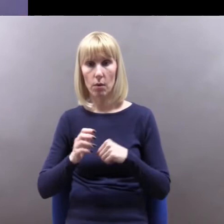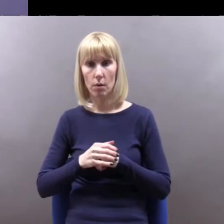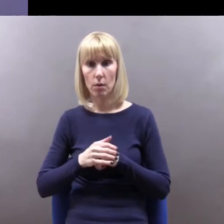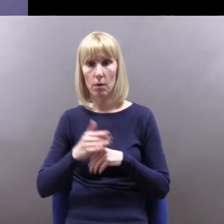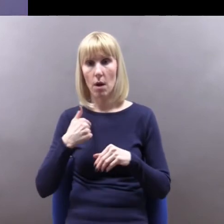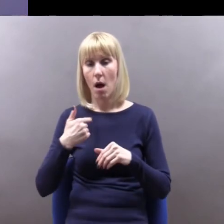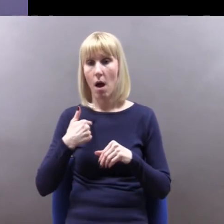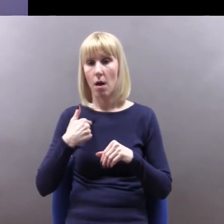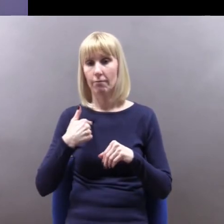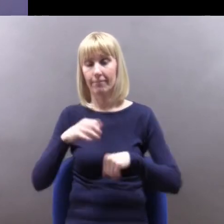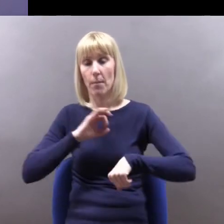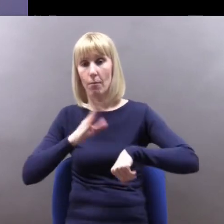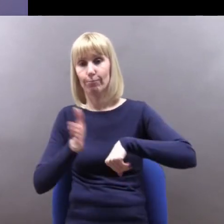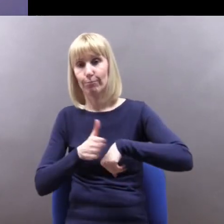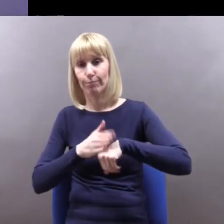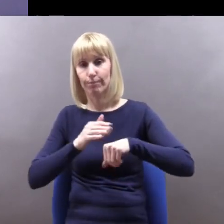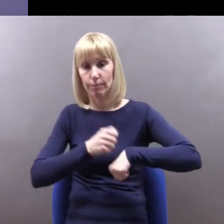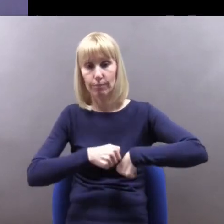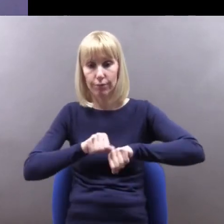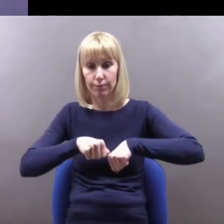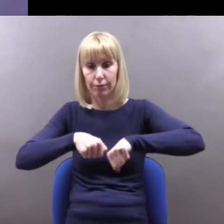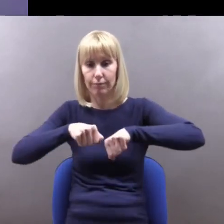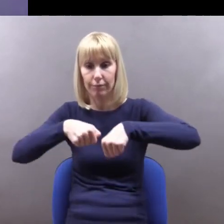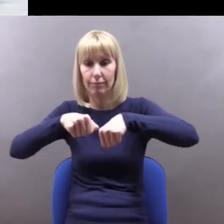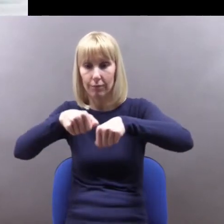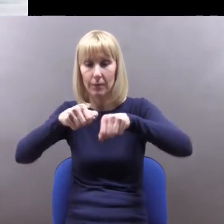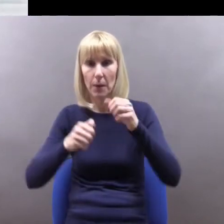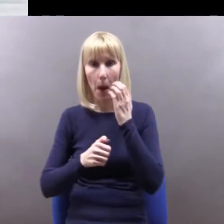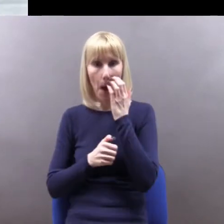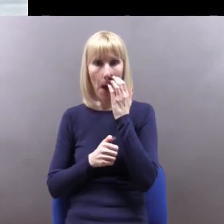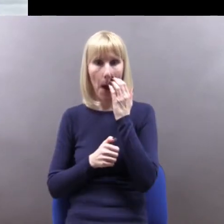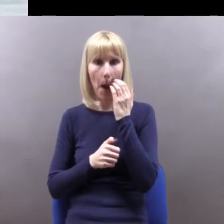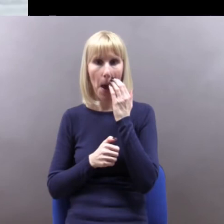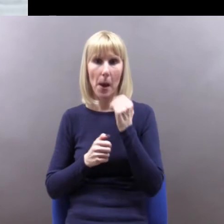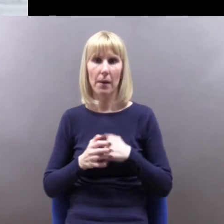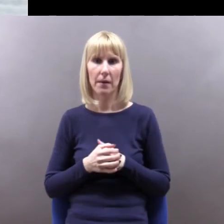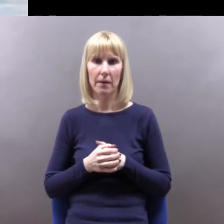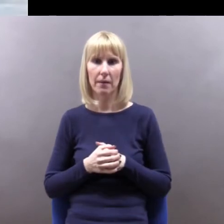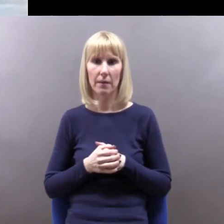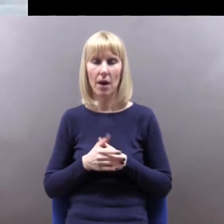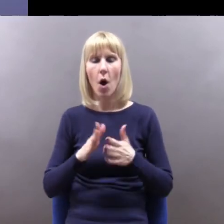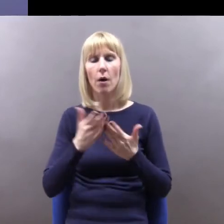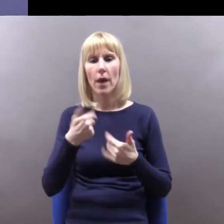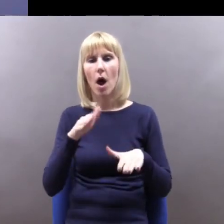tyłku, wciągając te 8... Nie chcemy znać szczegółów. Te 8